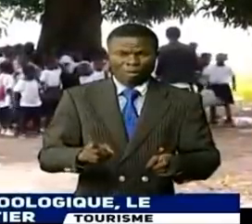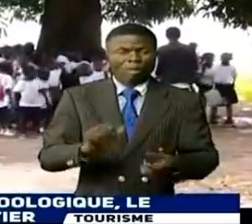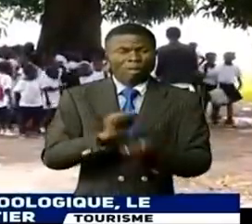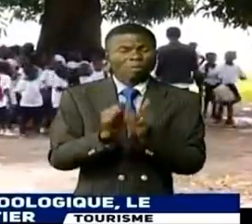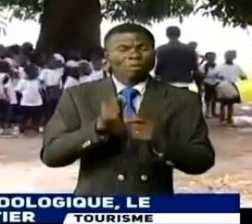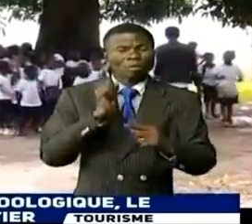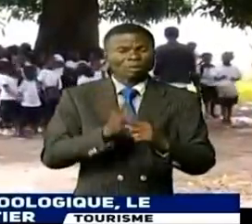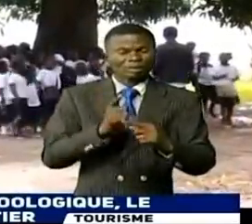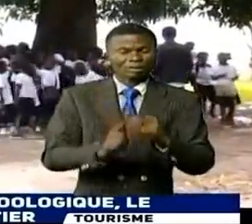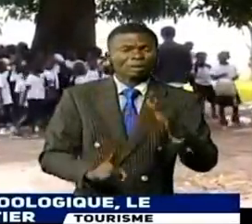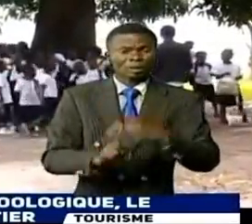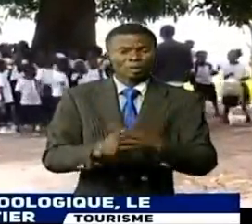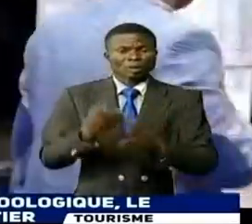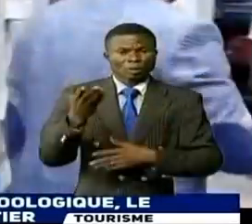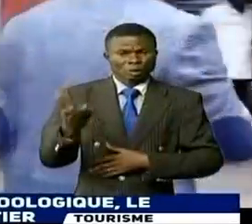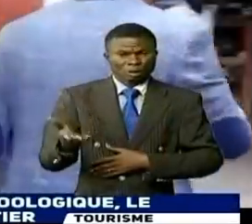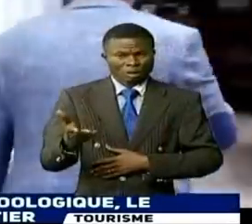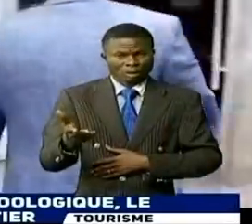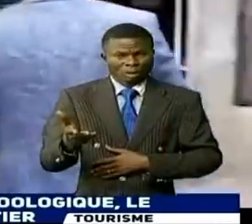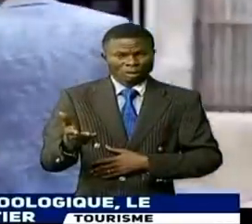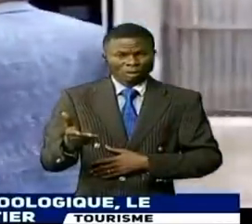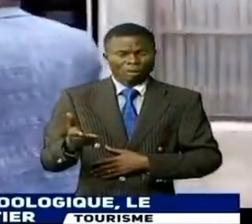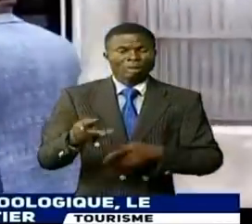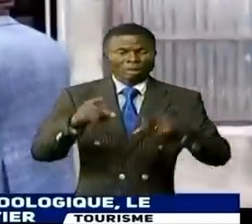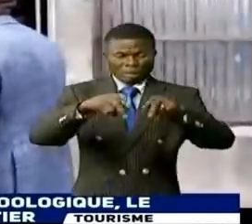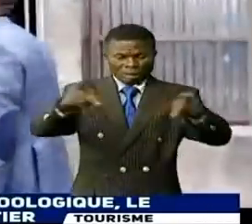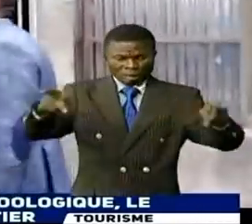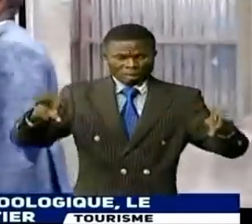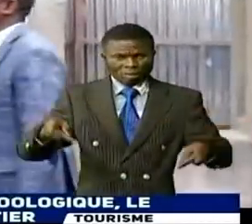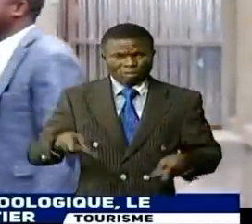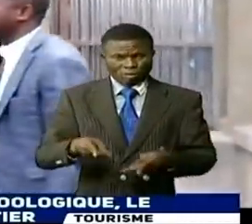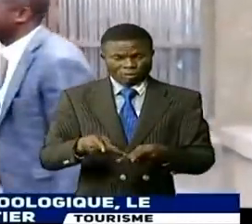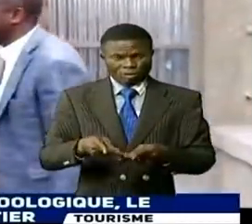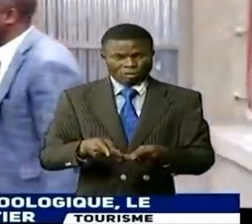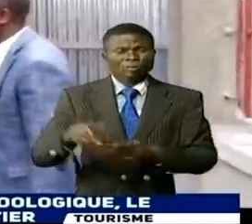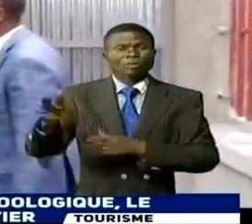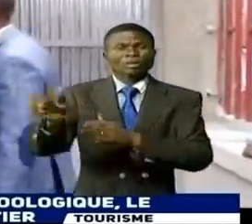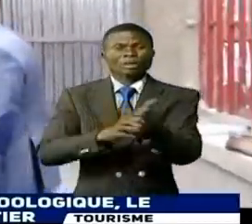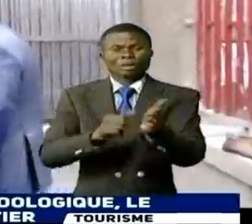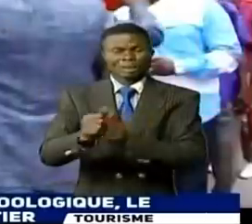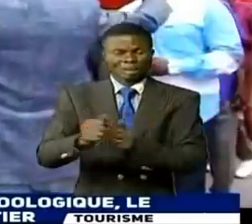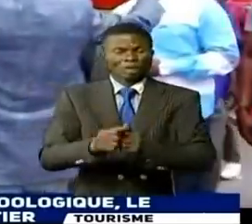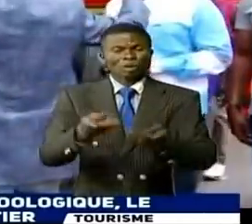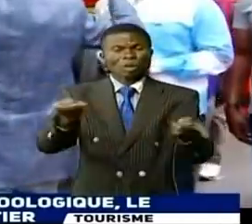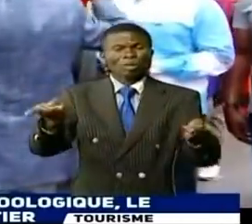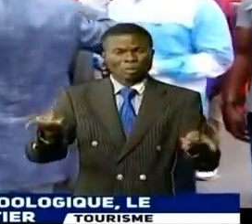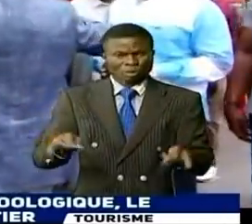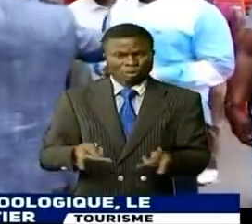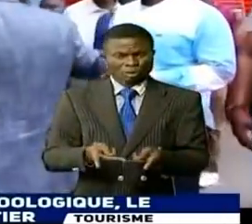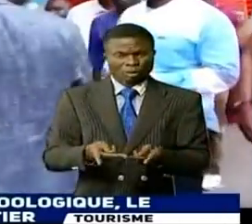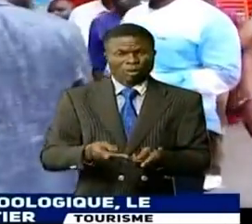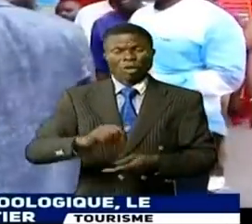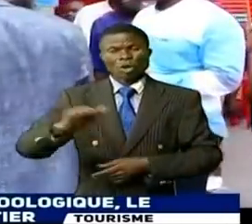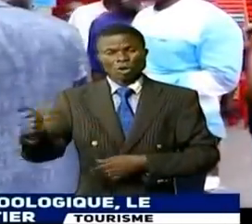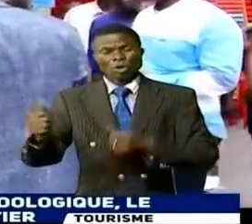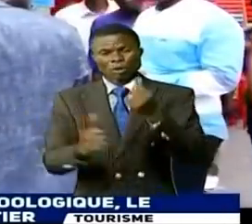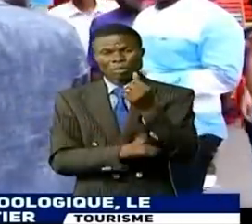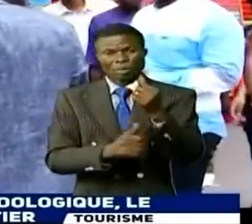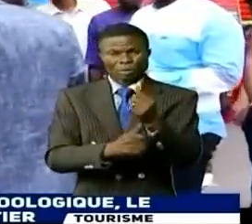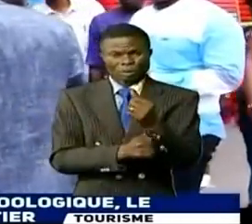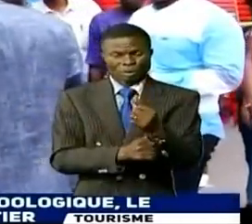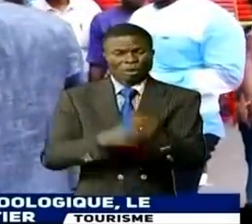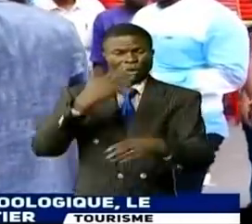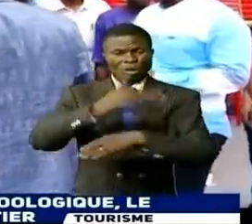difficulté majeure à signaler dans ces processus, c'est la spoliation de cet espace par des tierces qui ont érigé des